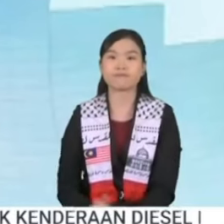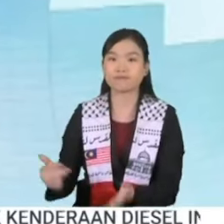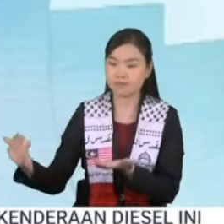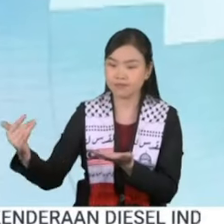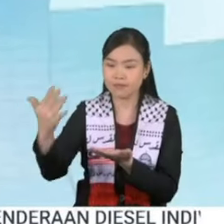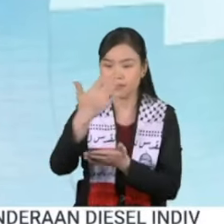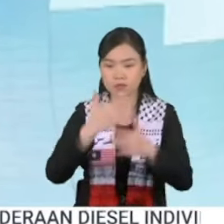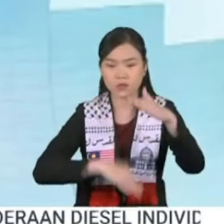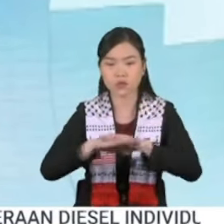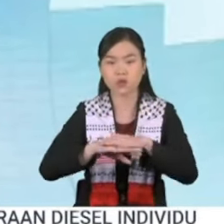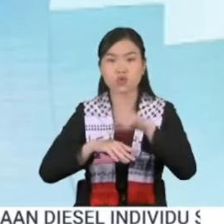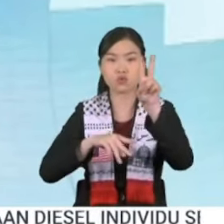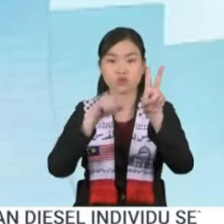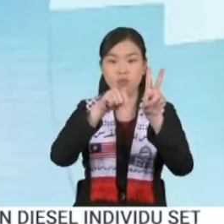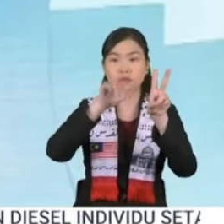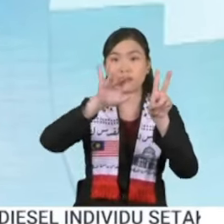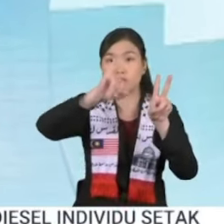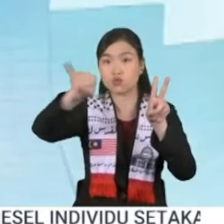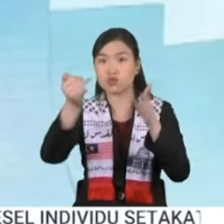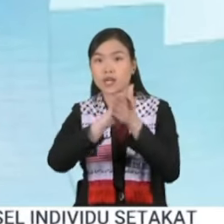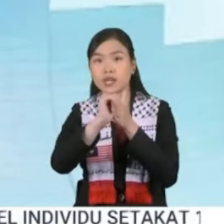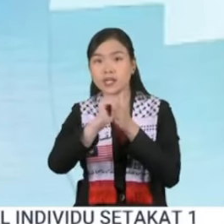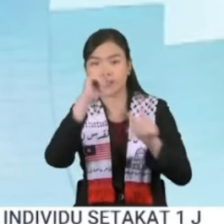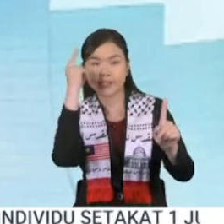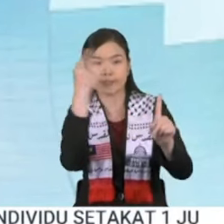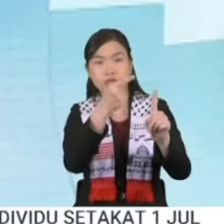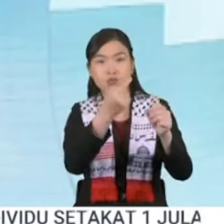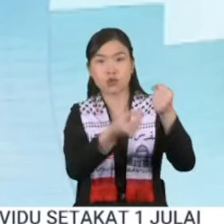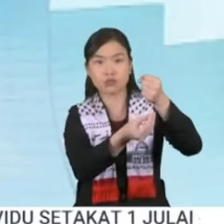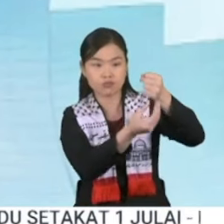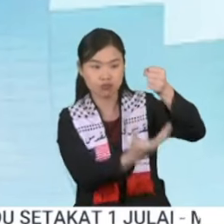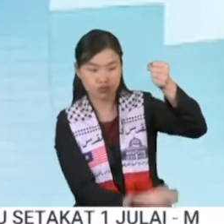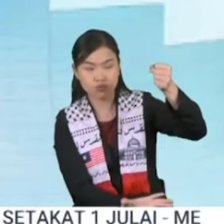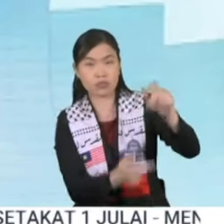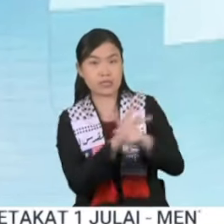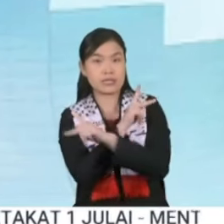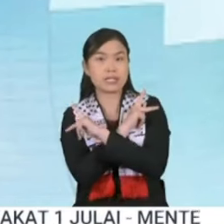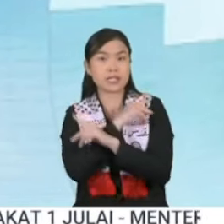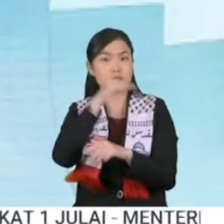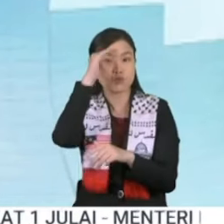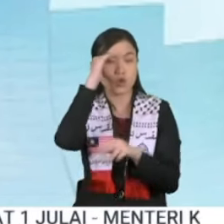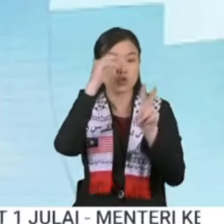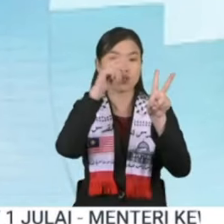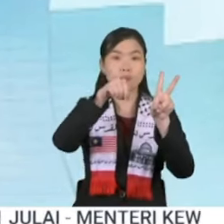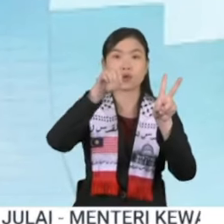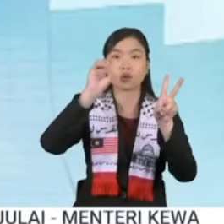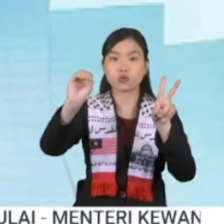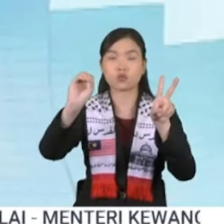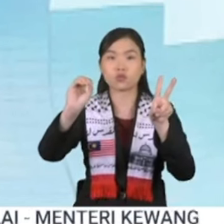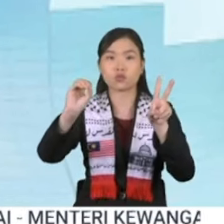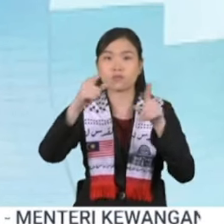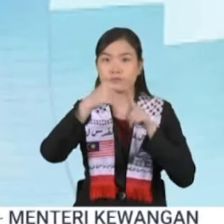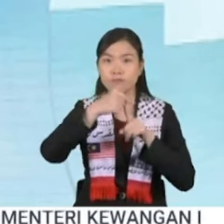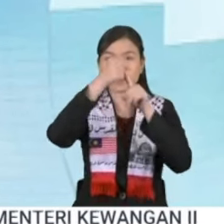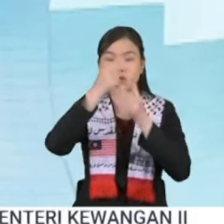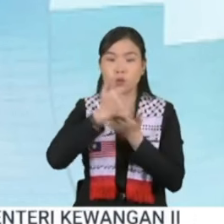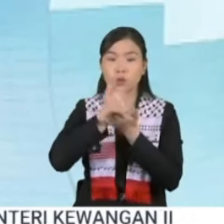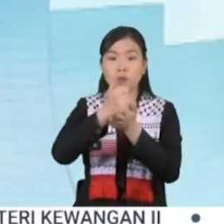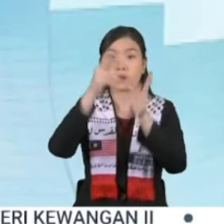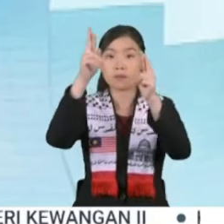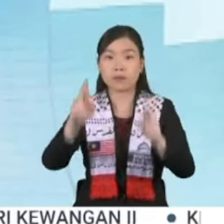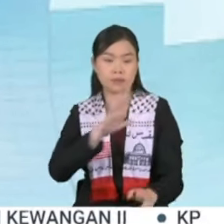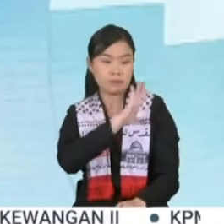Kutipan sehingga 2.5 juta ringgit disasar menerusi tabung kasih Johor 2.0 khusus untuk membantu